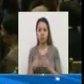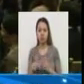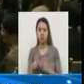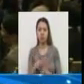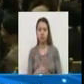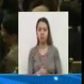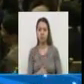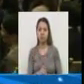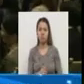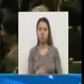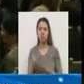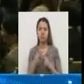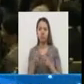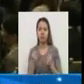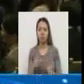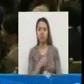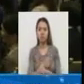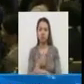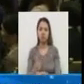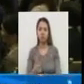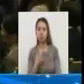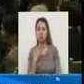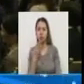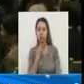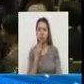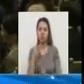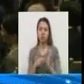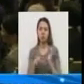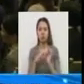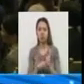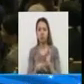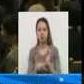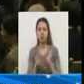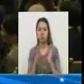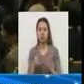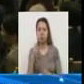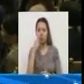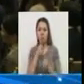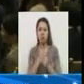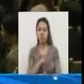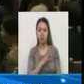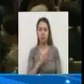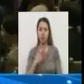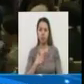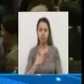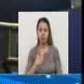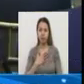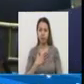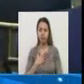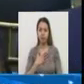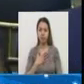осы қауіпсіздік кеңесін басқарғандар көп емес. 70-80-і жақындағанда жоқ әлі. Біз